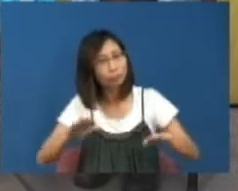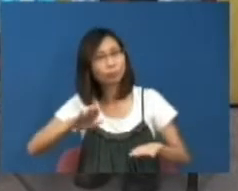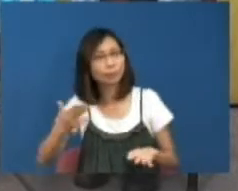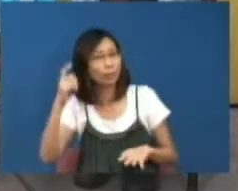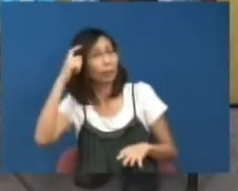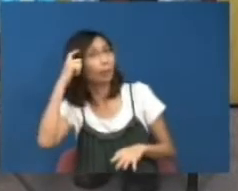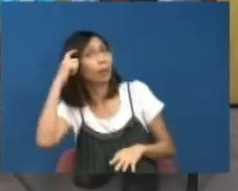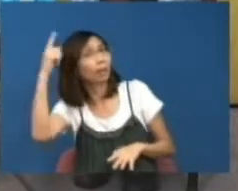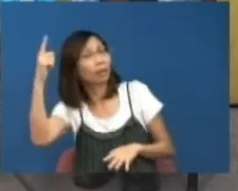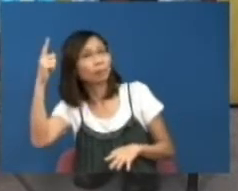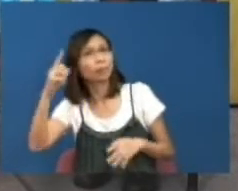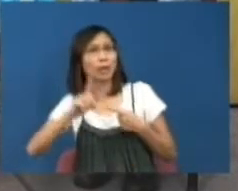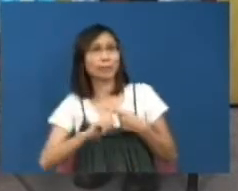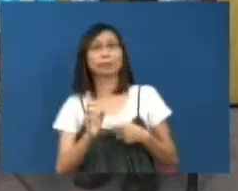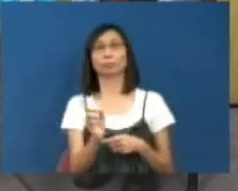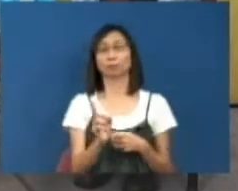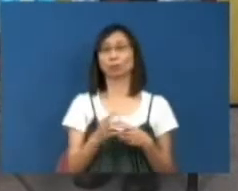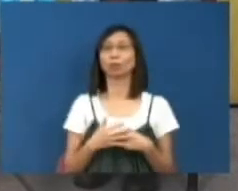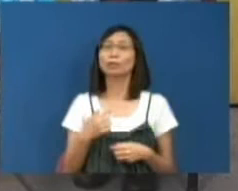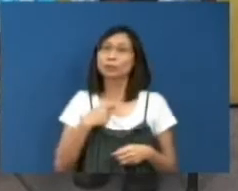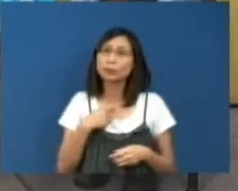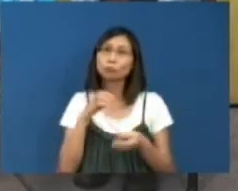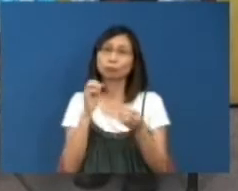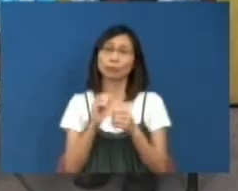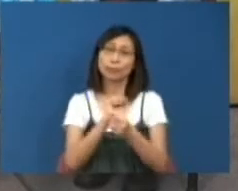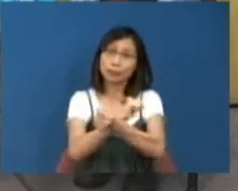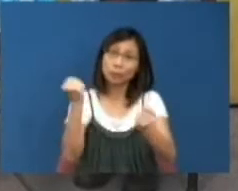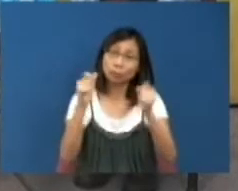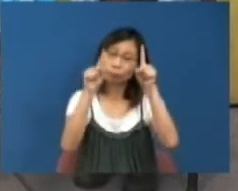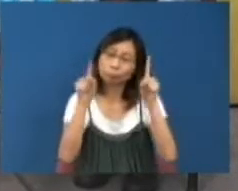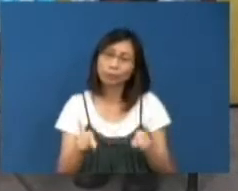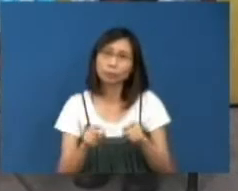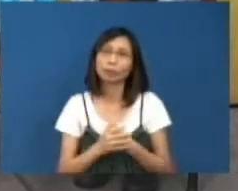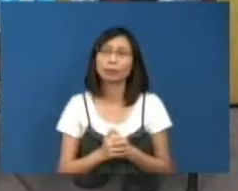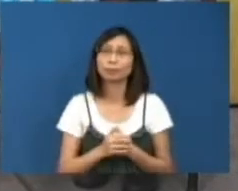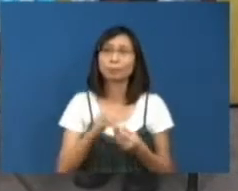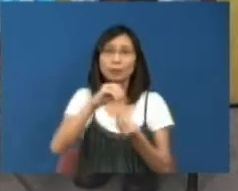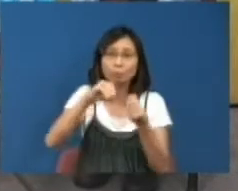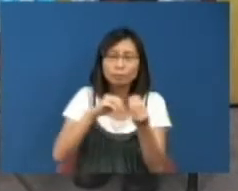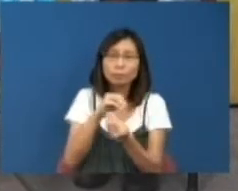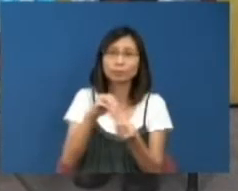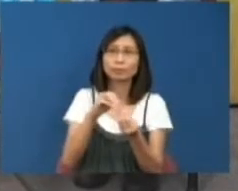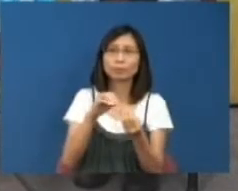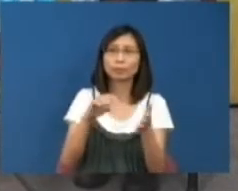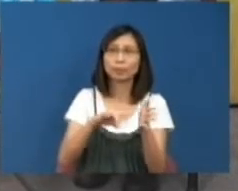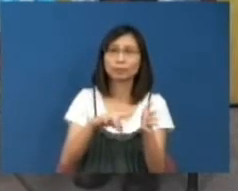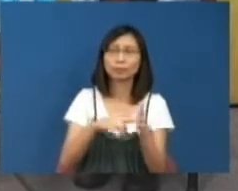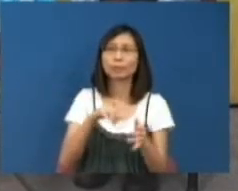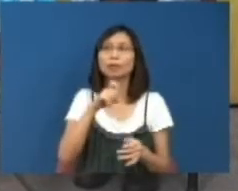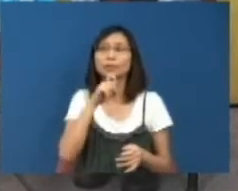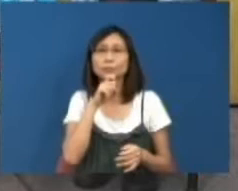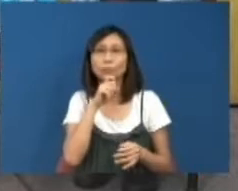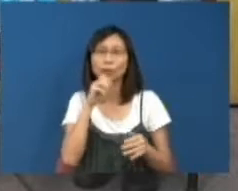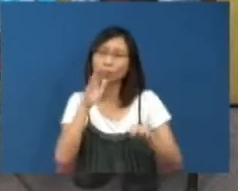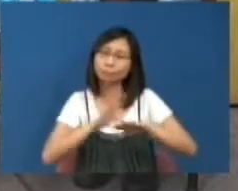生？ 係啊， 解決呢啲問題。但解決咗之後咧，核電咧係一個咧好有效嘅發電方法。